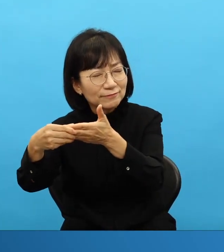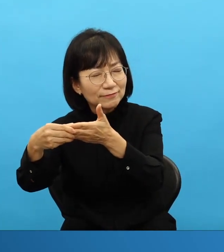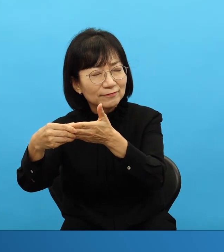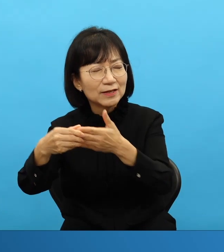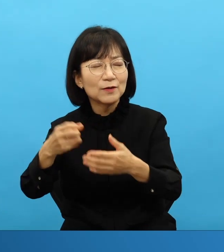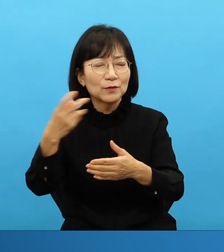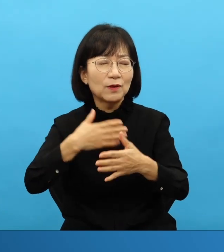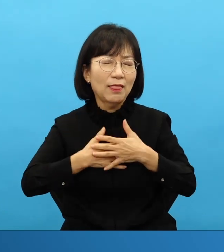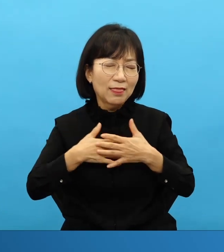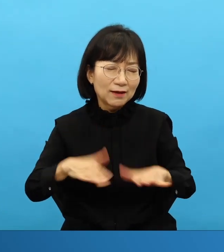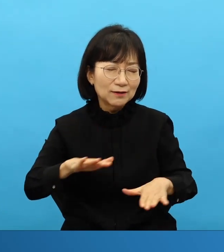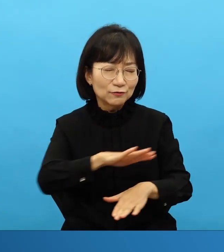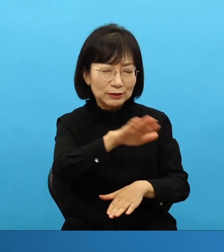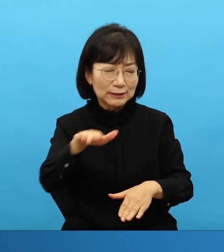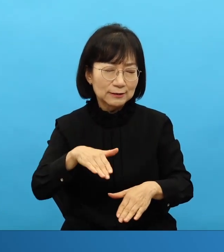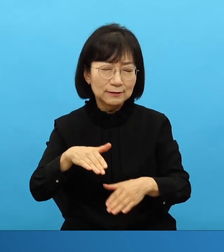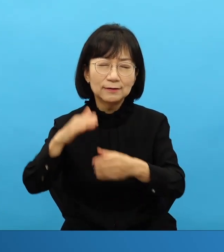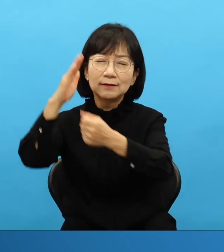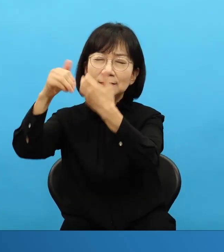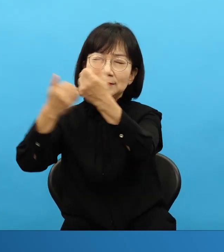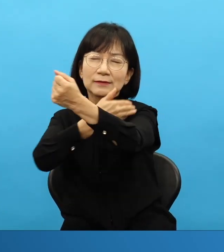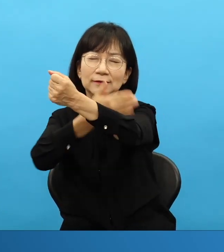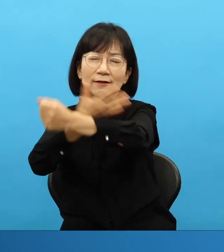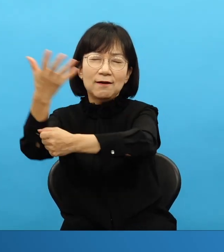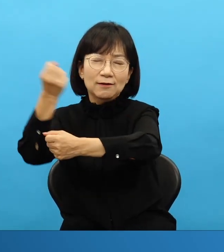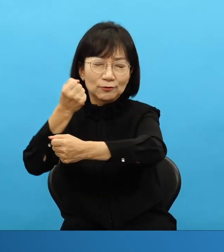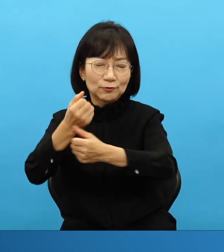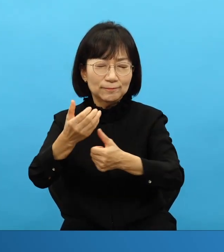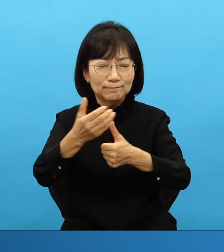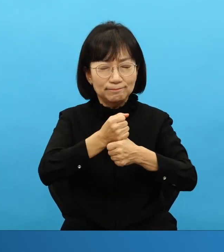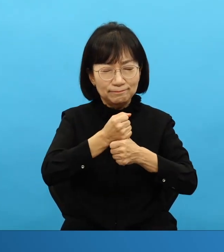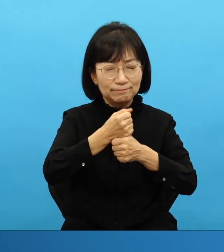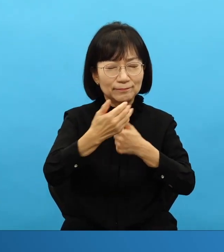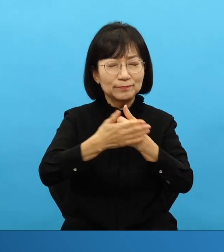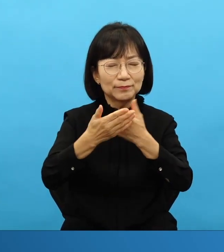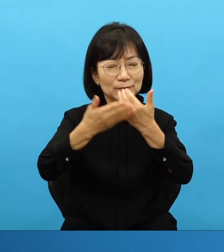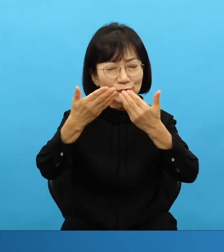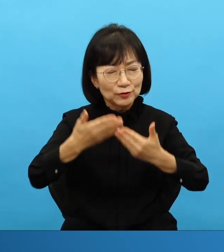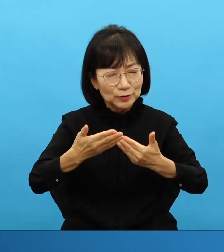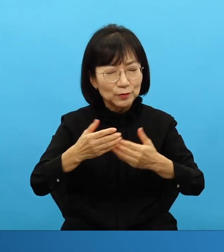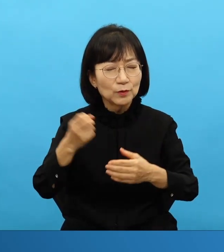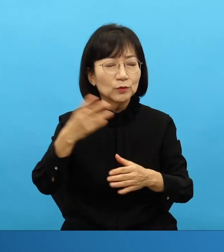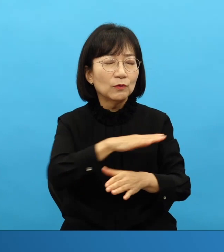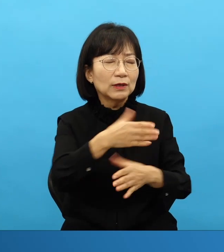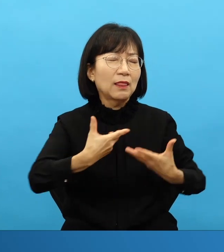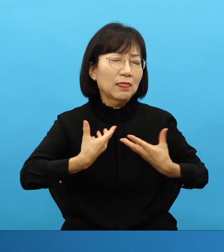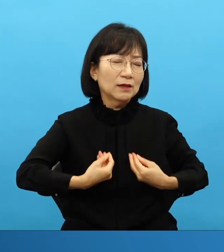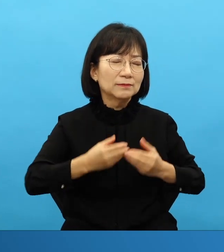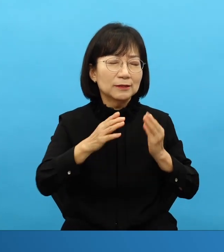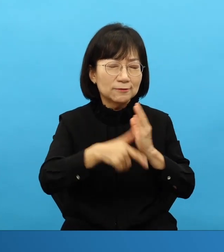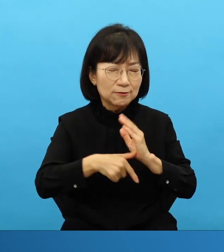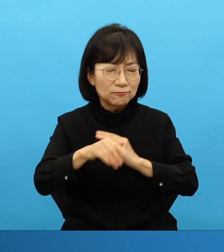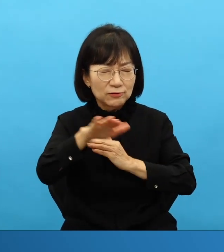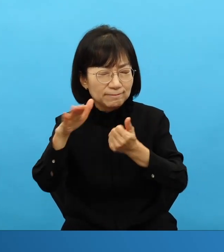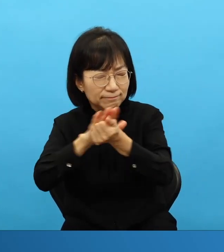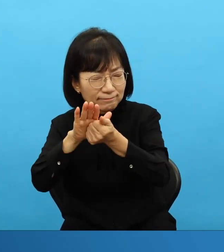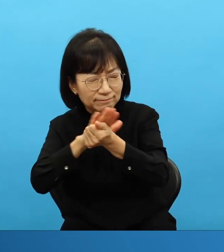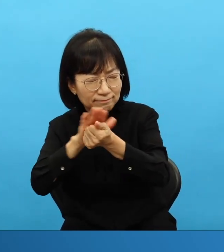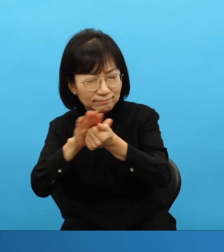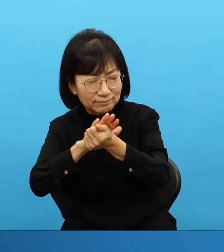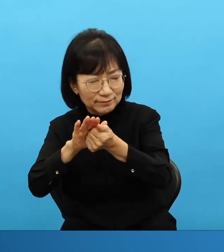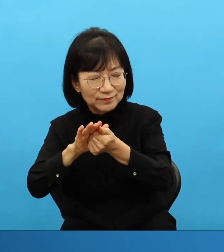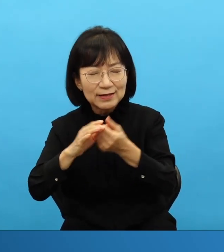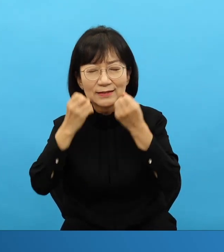붙잡아 주시고 낙심할 일이 들 때마다 위로하시고 새로운 힘 주시며 동행하여 주신 은혜